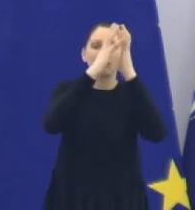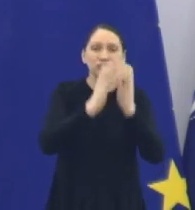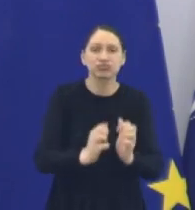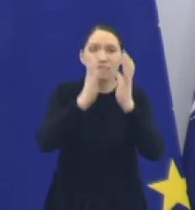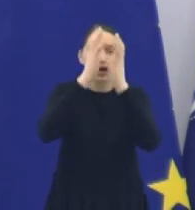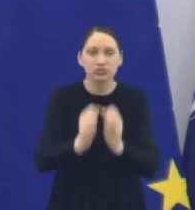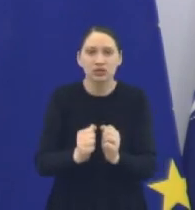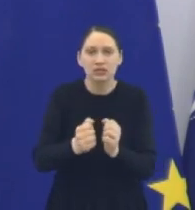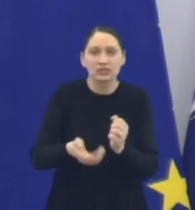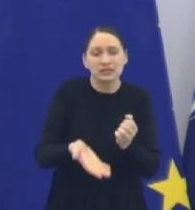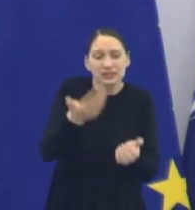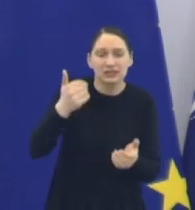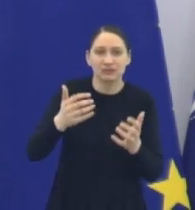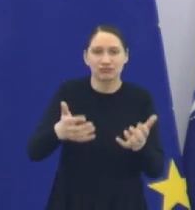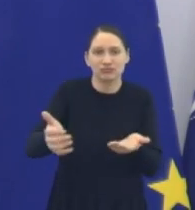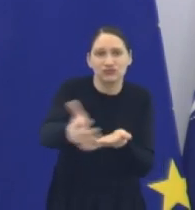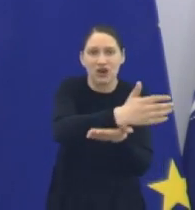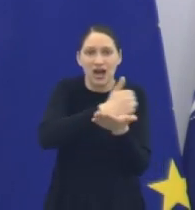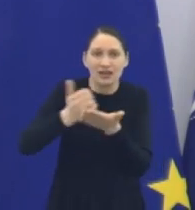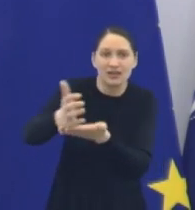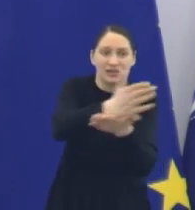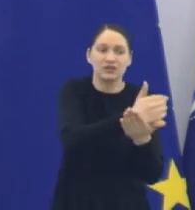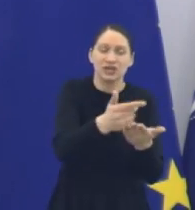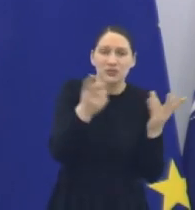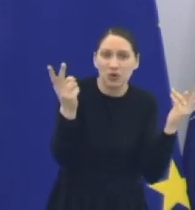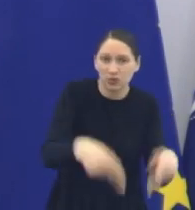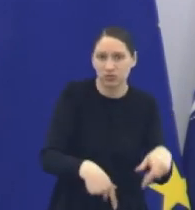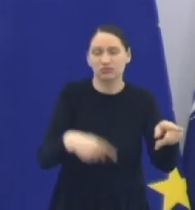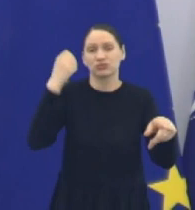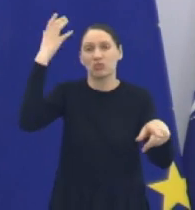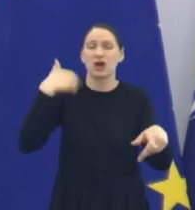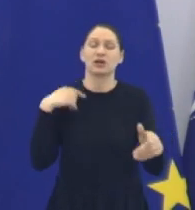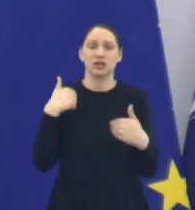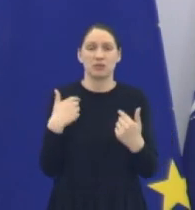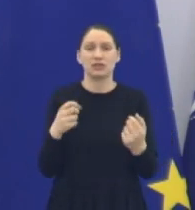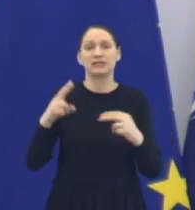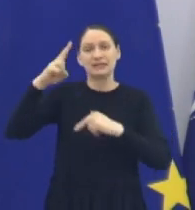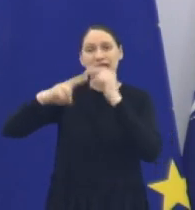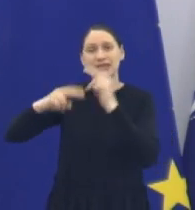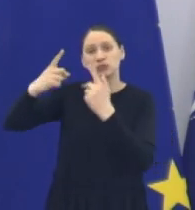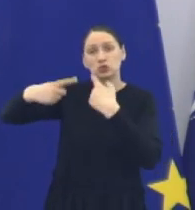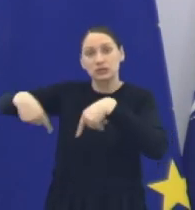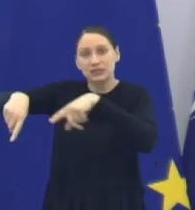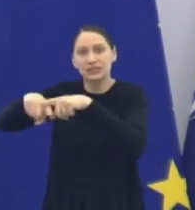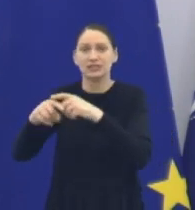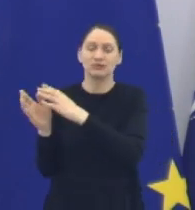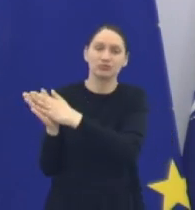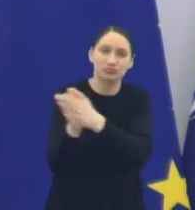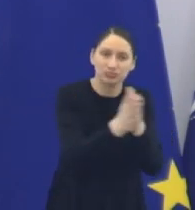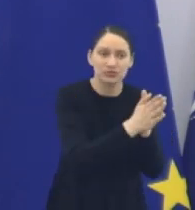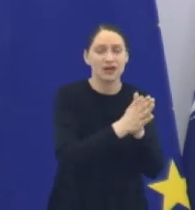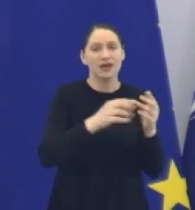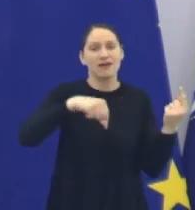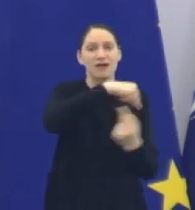čia šitoje vietoje matyt kreipiuosi ir į mūsų verslą, į mūsų statybos sektorių. Ir